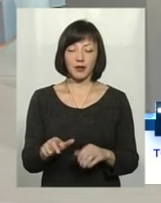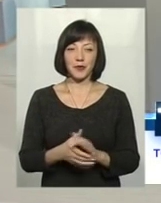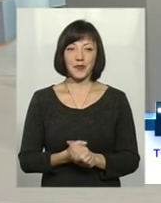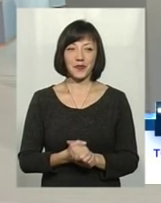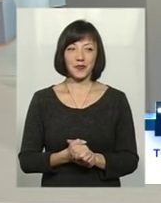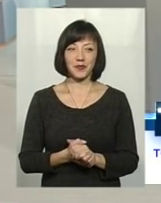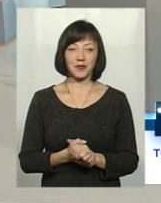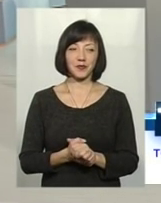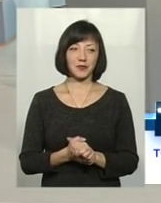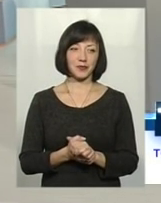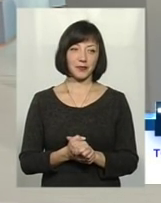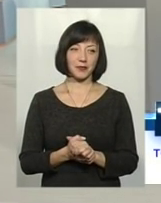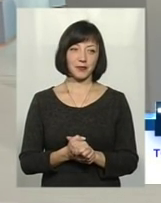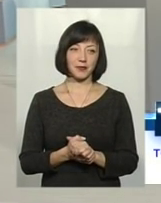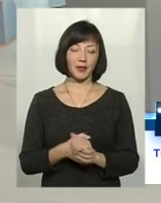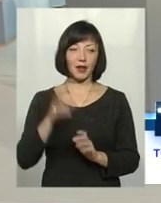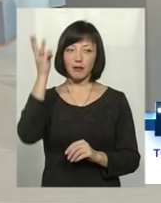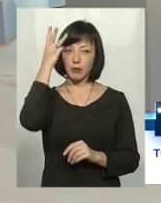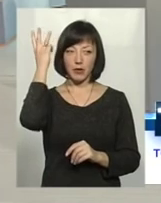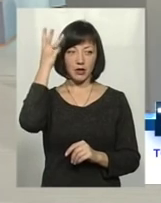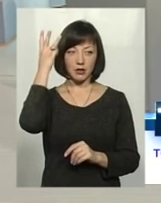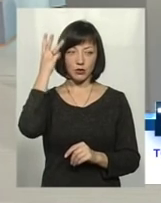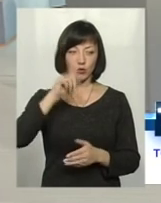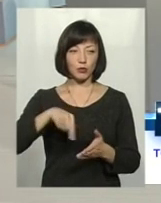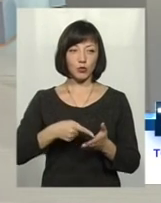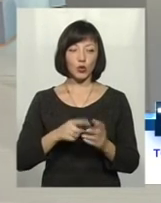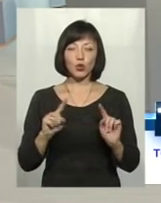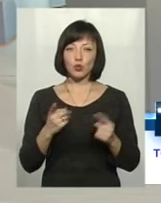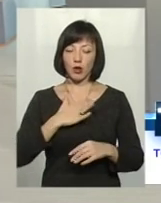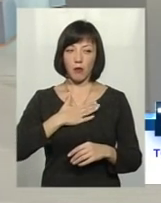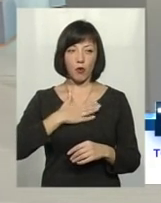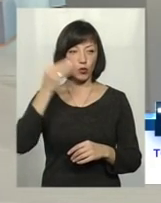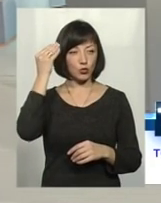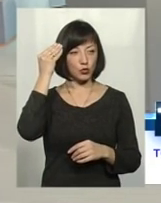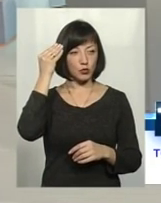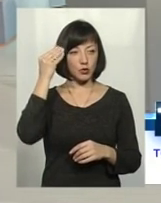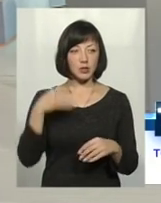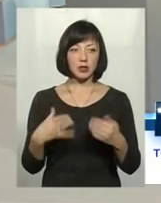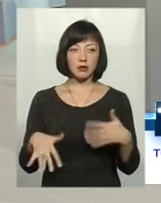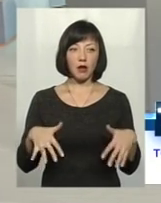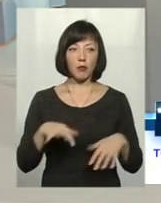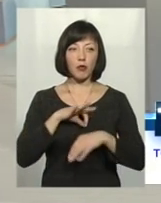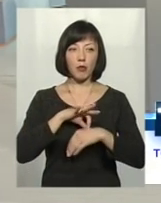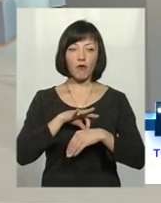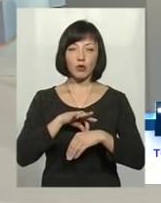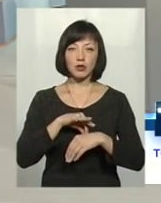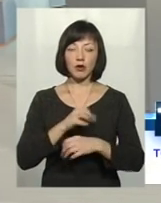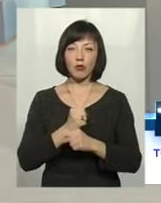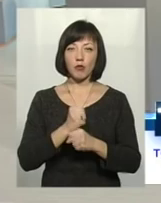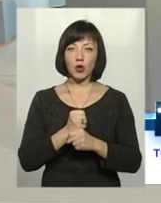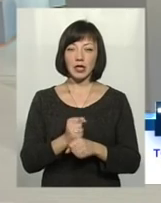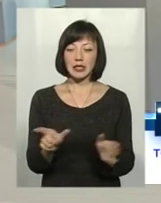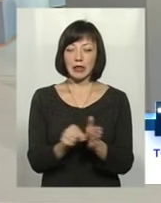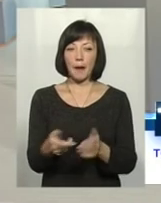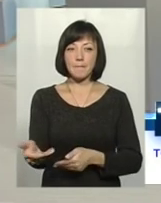року. В Хмельницькому дуже, на мою думку, слабо проводиться робота з